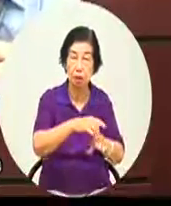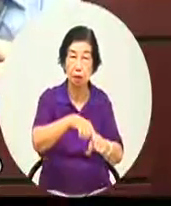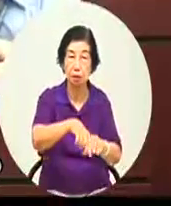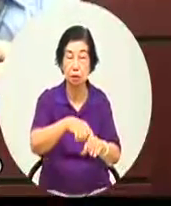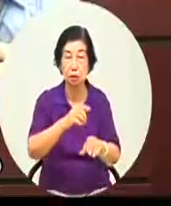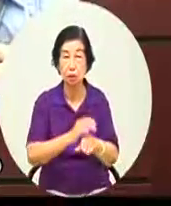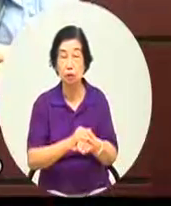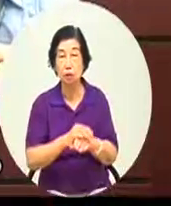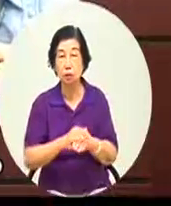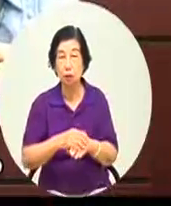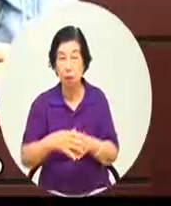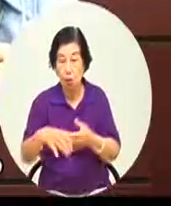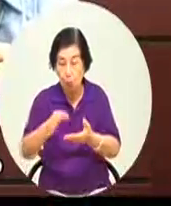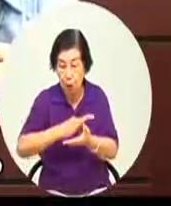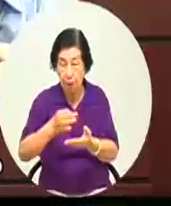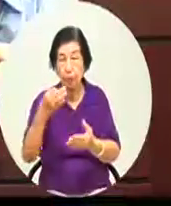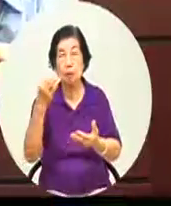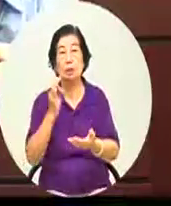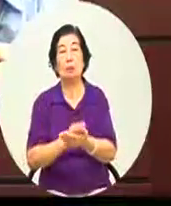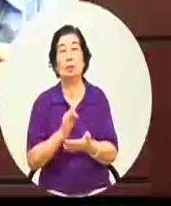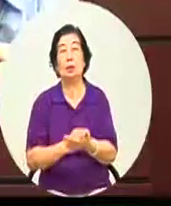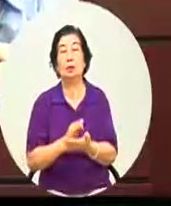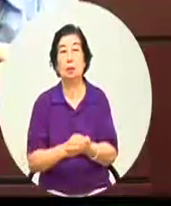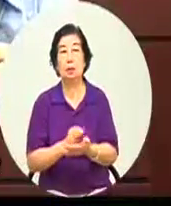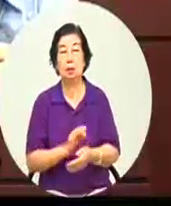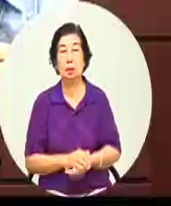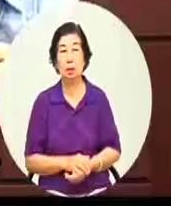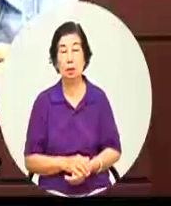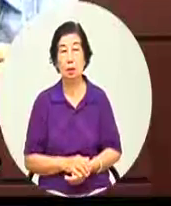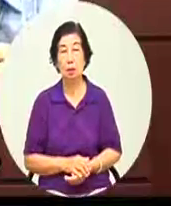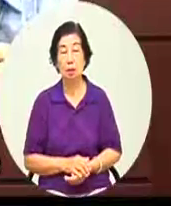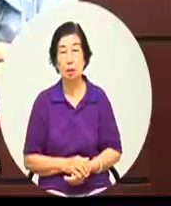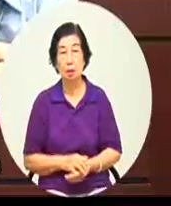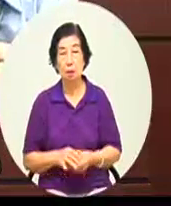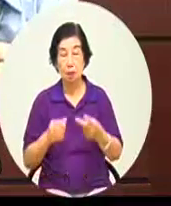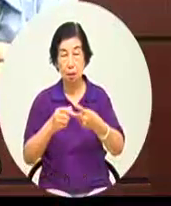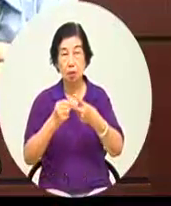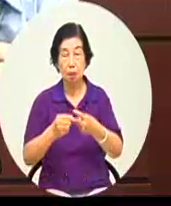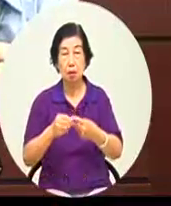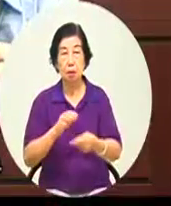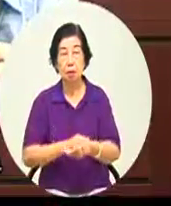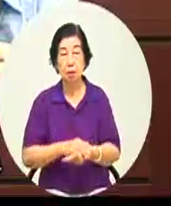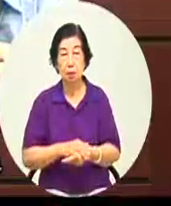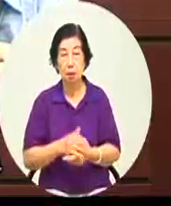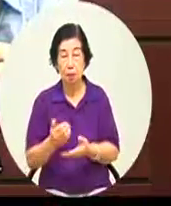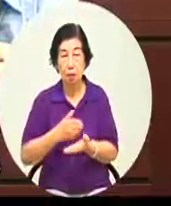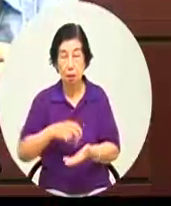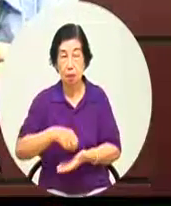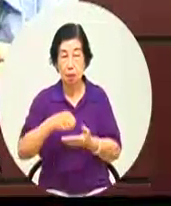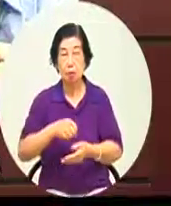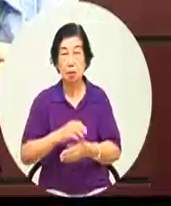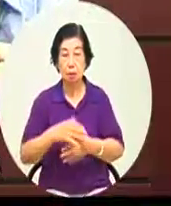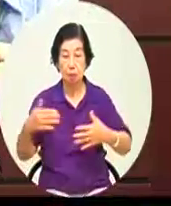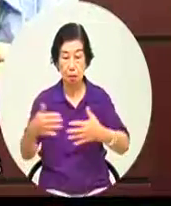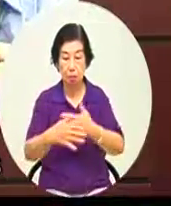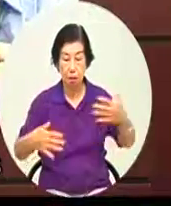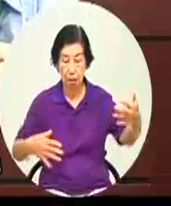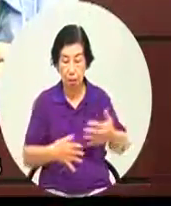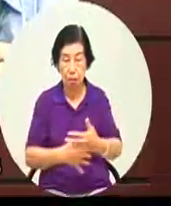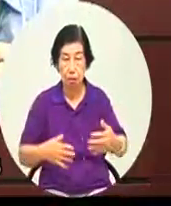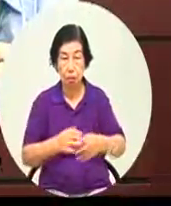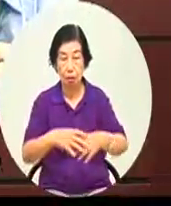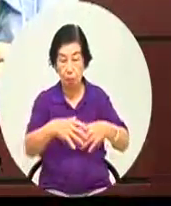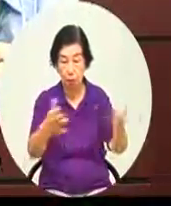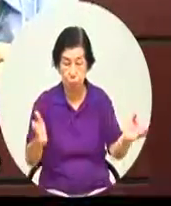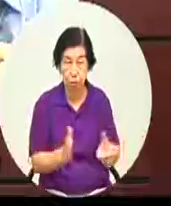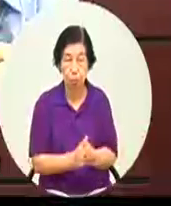提出这样的一个呼吁。第二个就是刚才议员所提到的哈。交通部现在在推动这个多元计